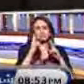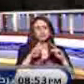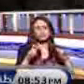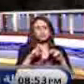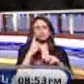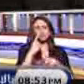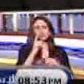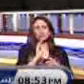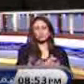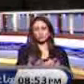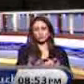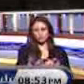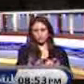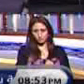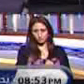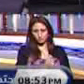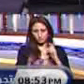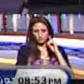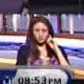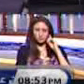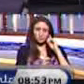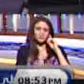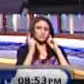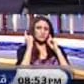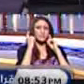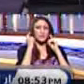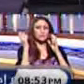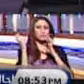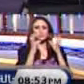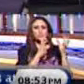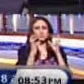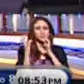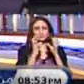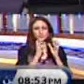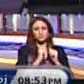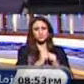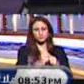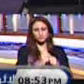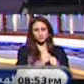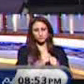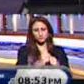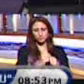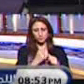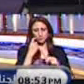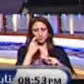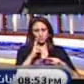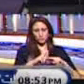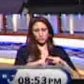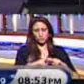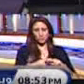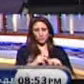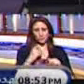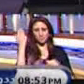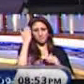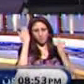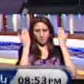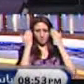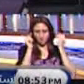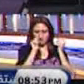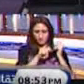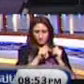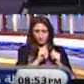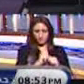ستسرع عن تحقيقات. طيب أستاذ محمد، إيه اللي حصل النهاردة؟ سمعنا أن كان في مشاجرة في السوق النهاردة وتمخض عنها بعض الإصابات.